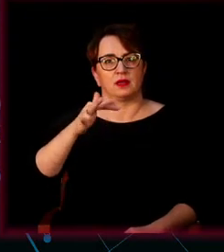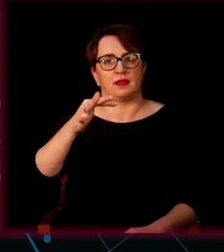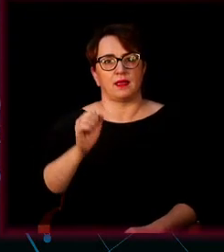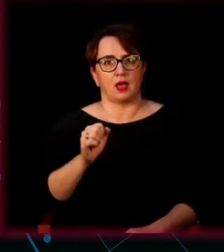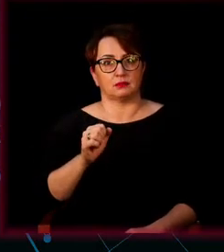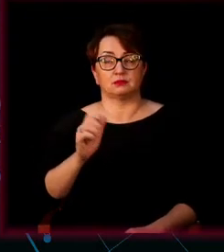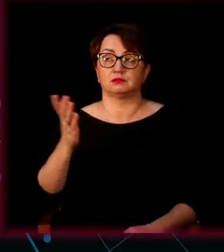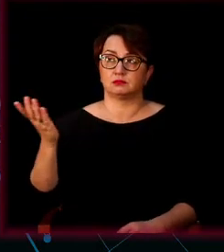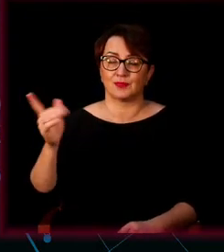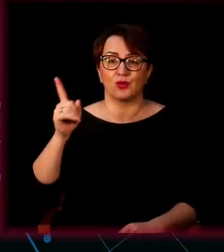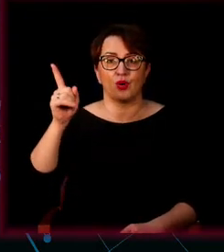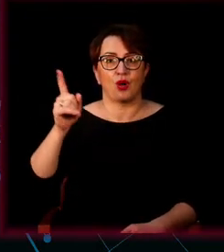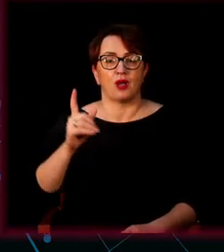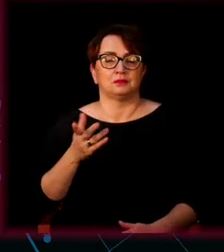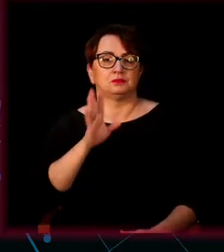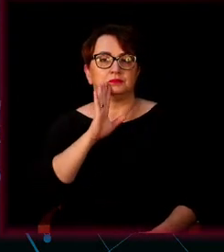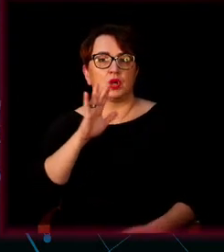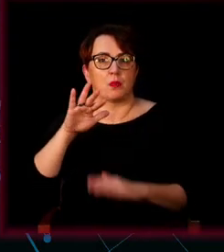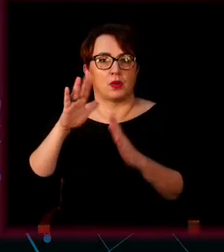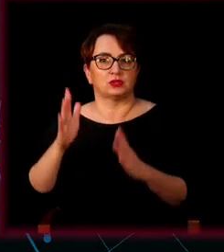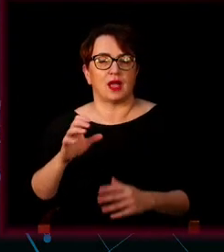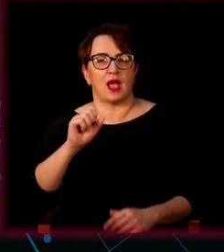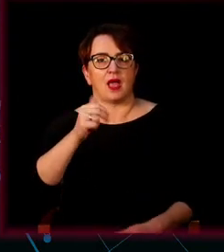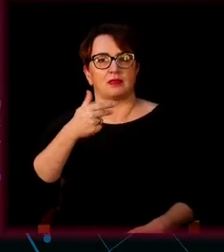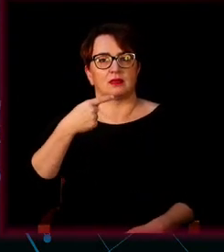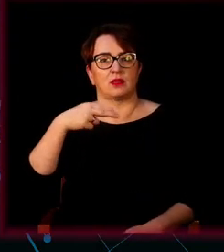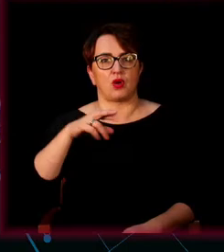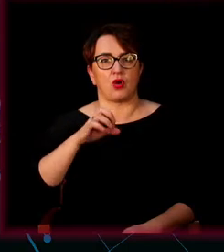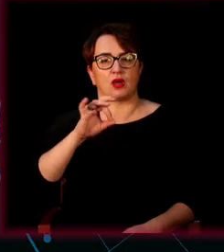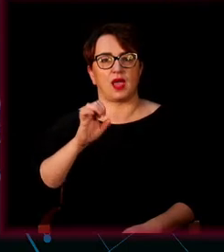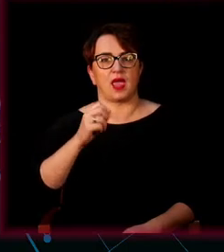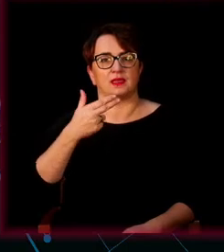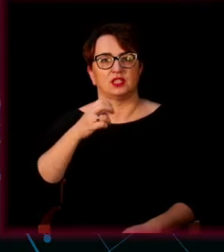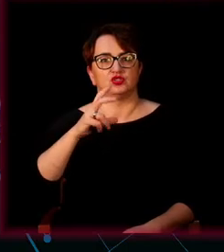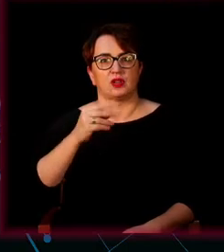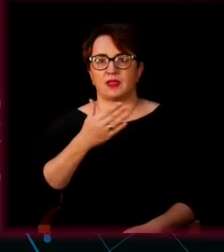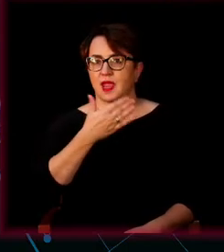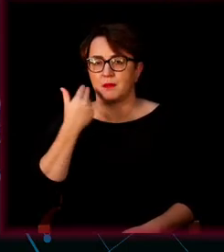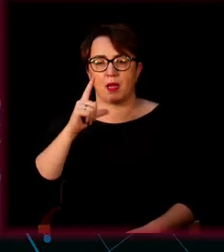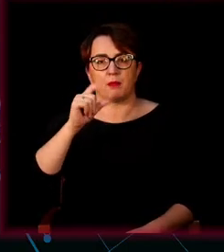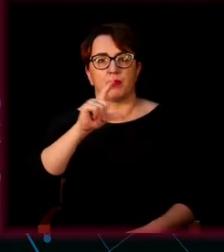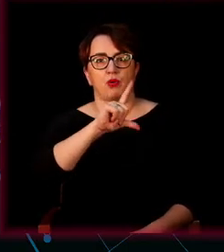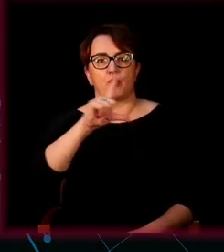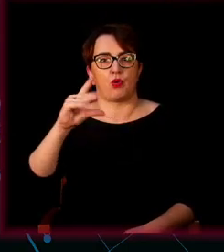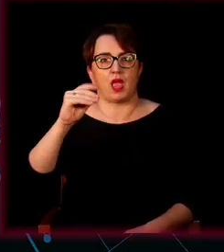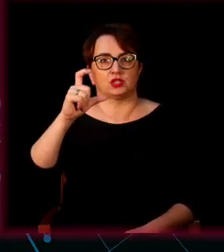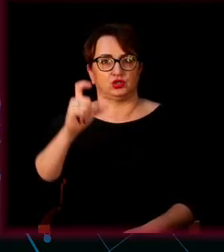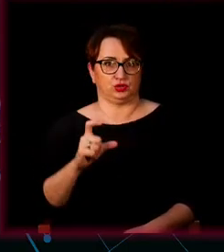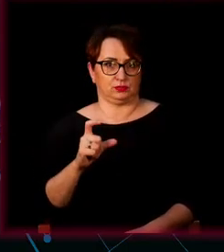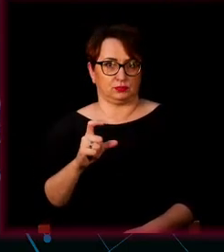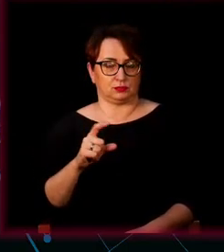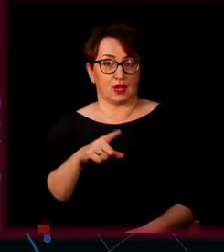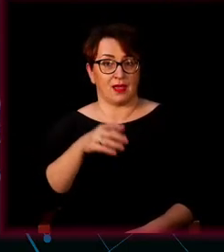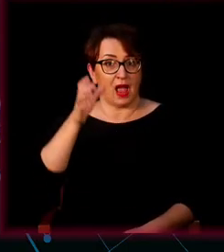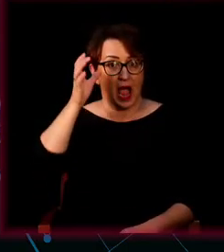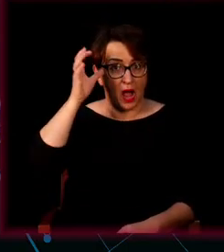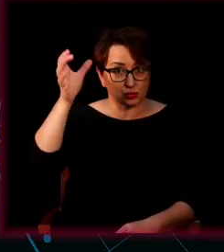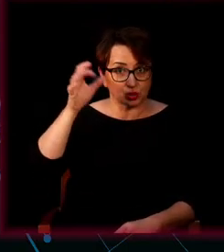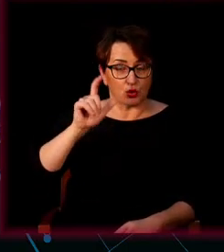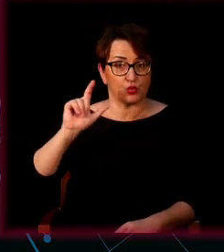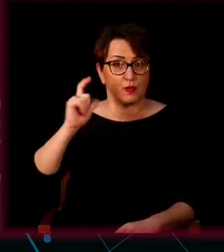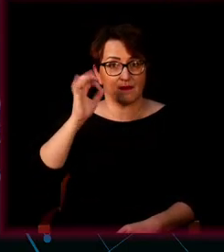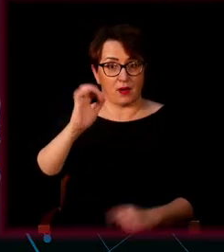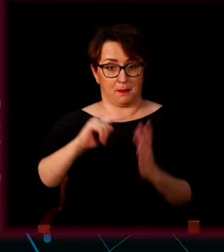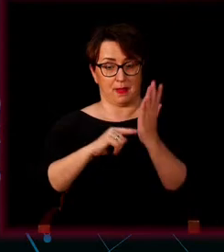Społeczeństwem właśnie hermafrodytów, takich postaci androgenicznych, nieposiadających płci. Tak? Le Guin tutaj głównym jej, tak,